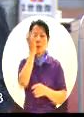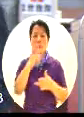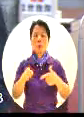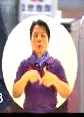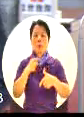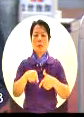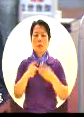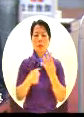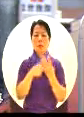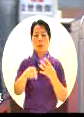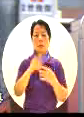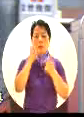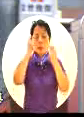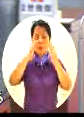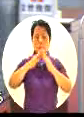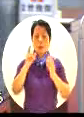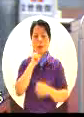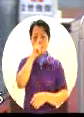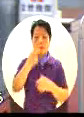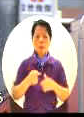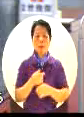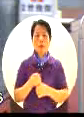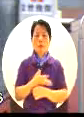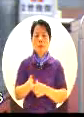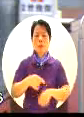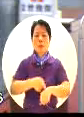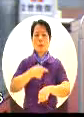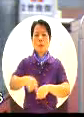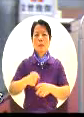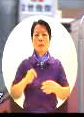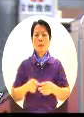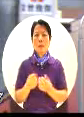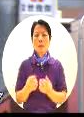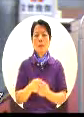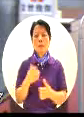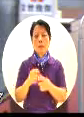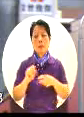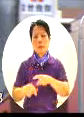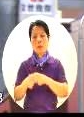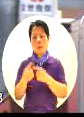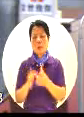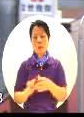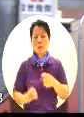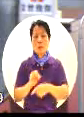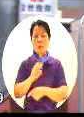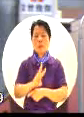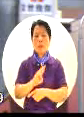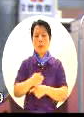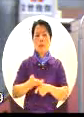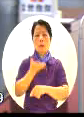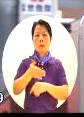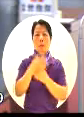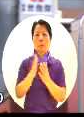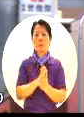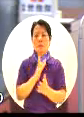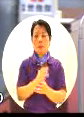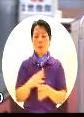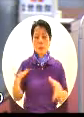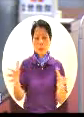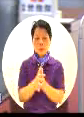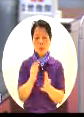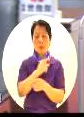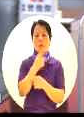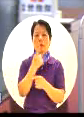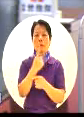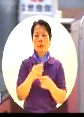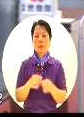高雄市污染性的产值可能要占3%以上。所以我们全部统计下来，按照